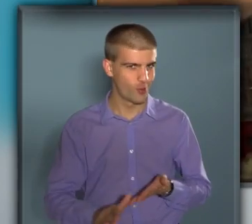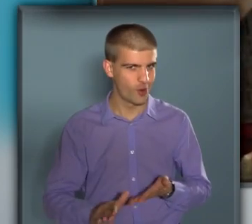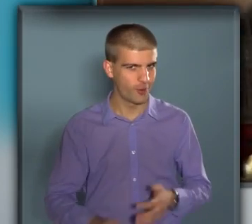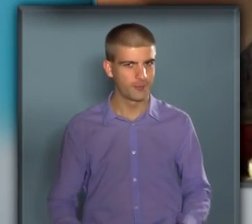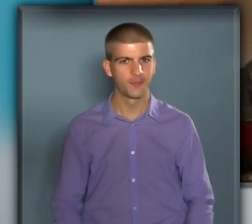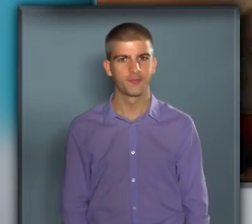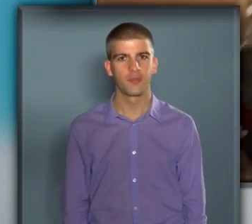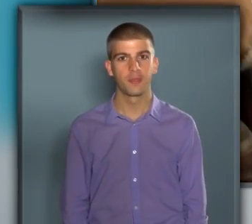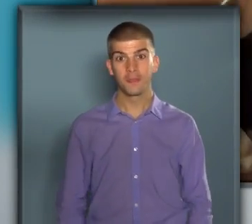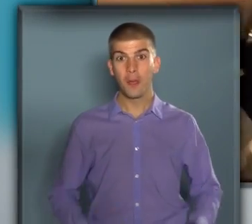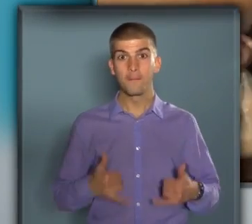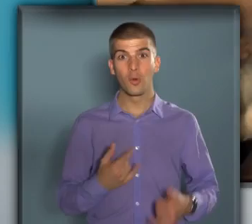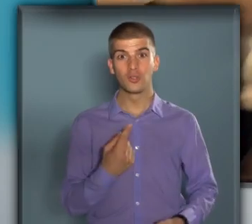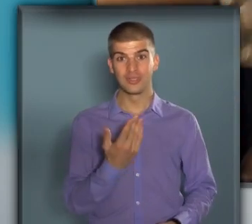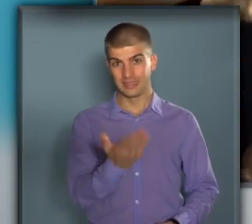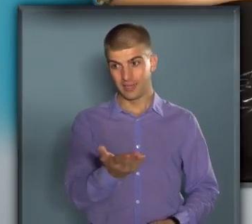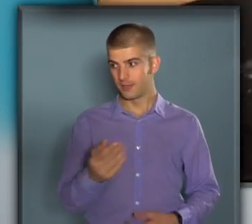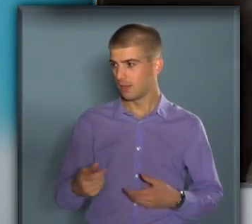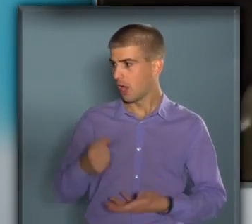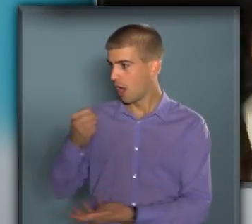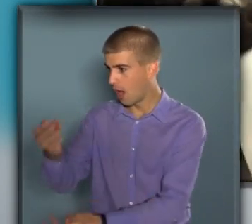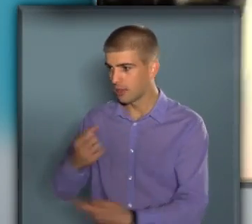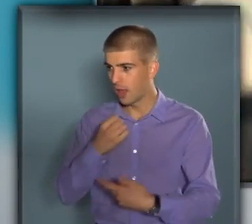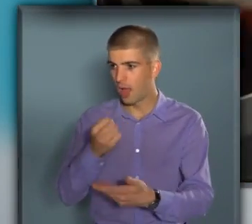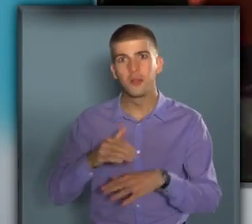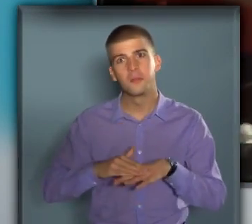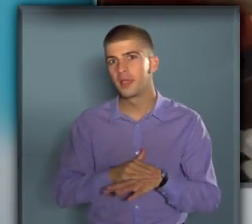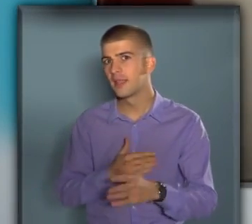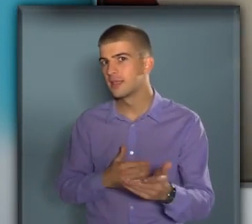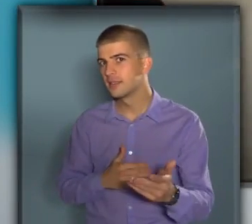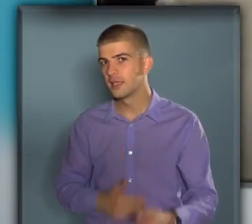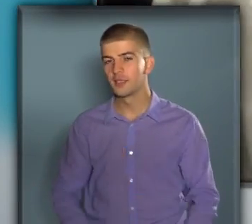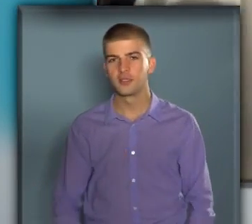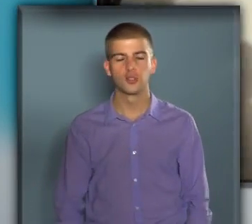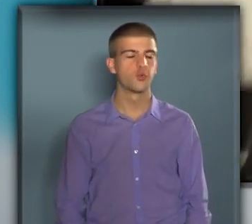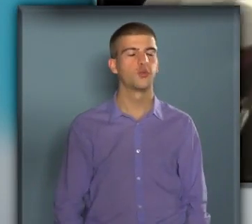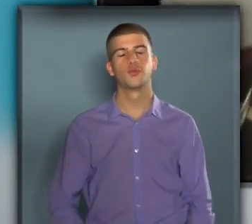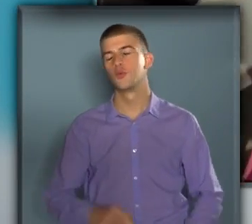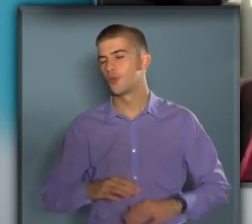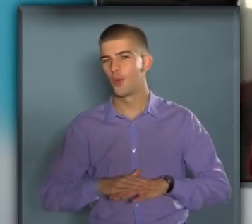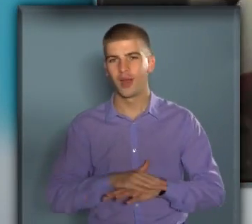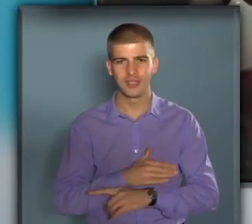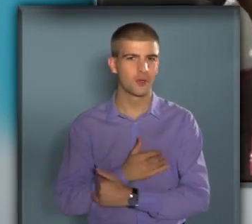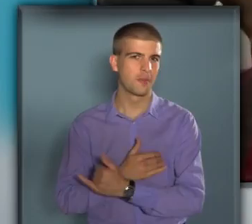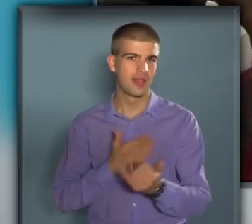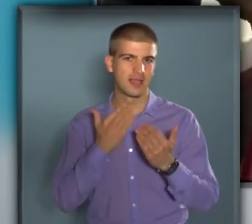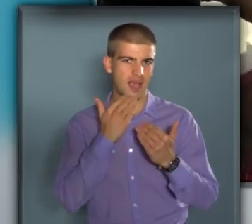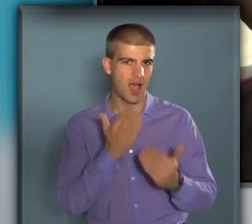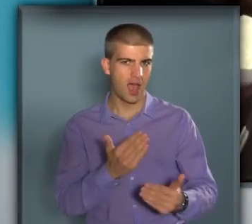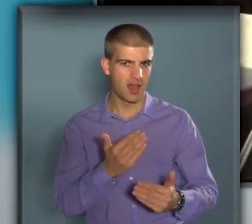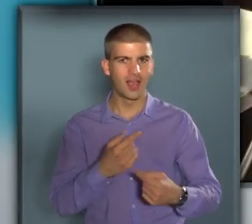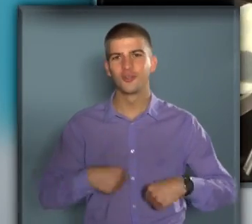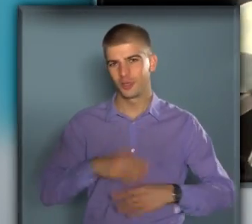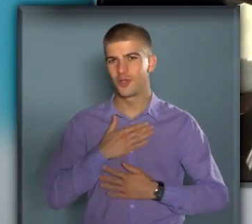abba. És milyen érzés itt állni és osztogatni és találkozni azokkal szemtől szembe, akik megkapják a segítséget? Nagyon jó érzés, hálásak